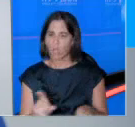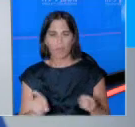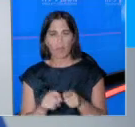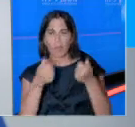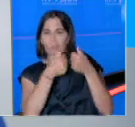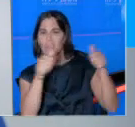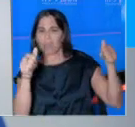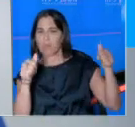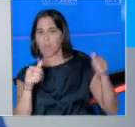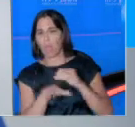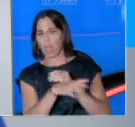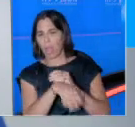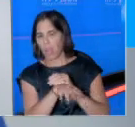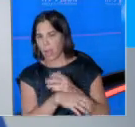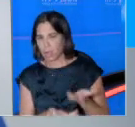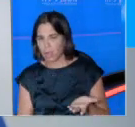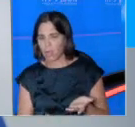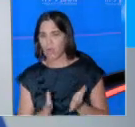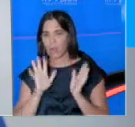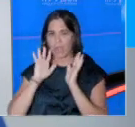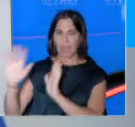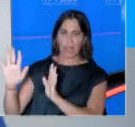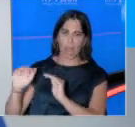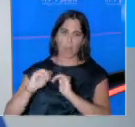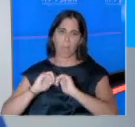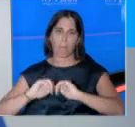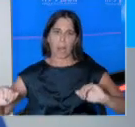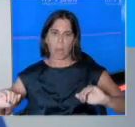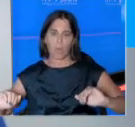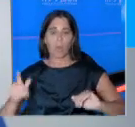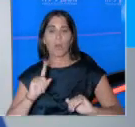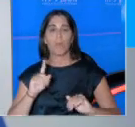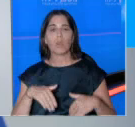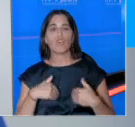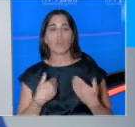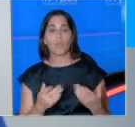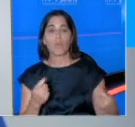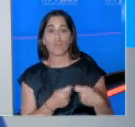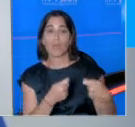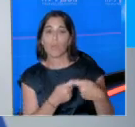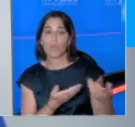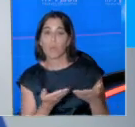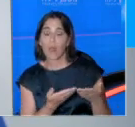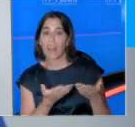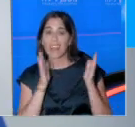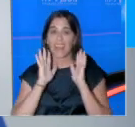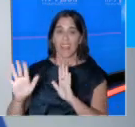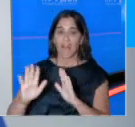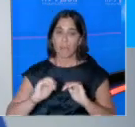סיסמאות חלולות ונבובות על שנאה ופילוג ממי שנותן את ידו לשנאה